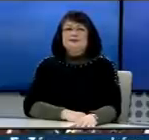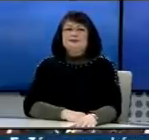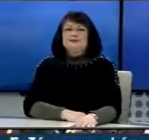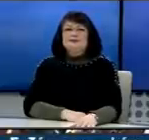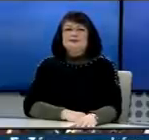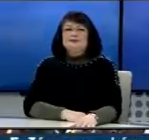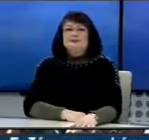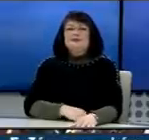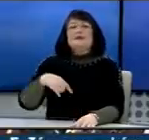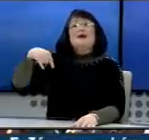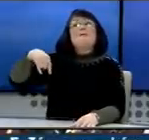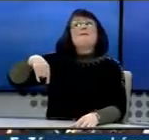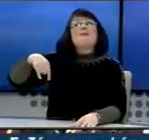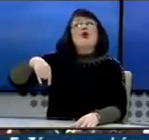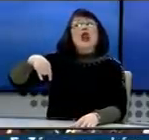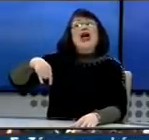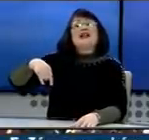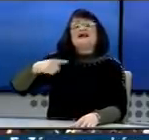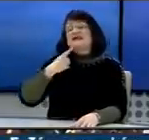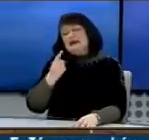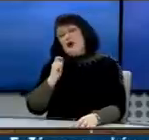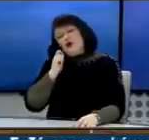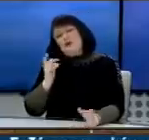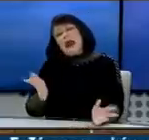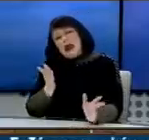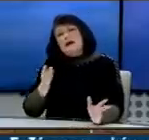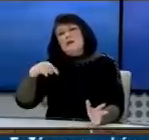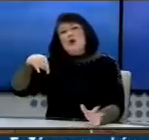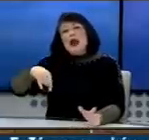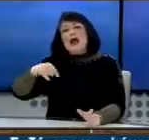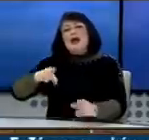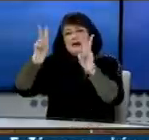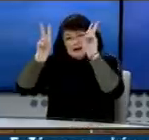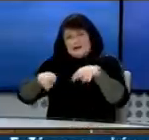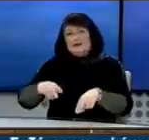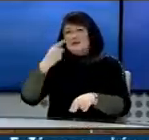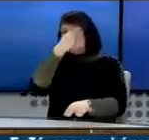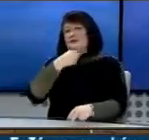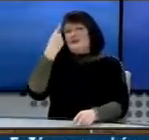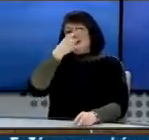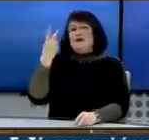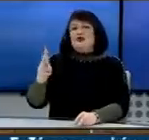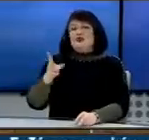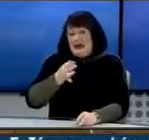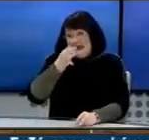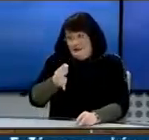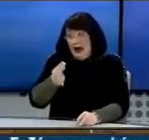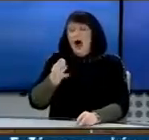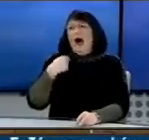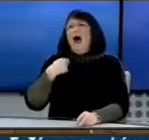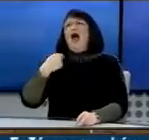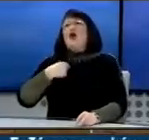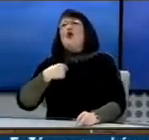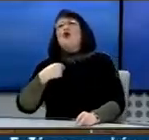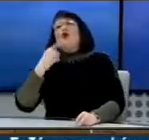Αναγνώρισε ο κύριος Πολάκης, χωρίς να τον αναφέρω, τον εαυτό του σε αυτό το οποίο είπα.